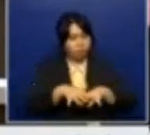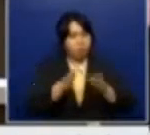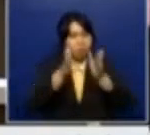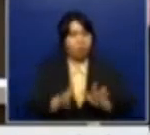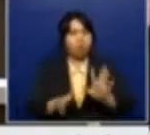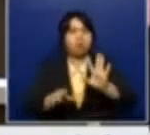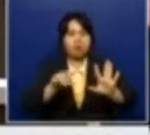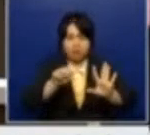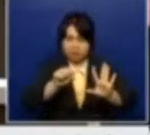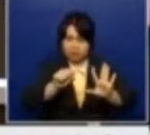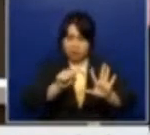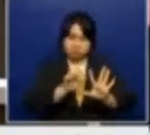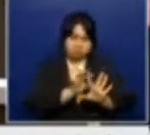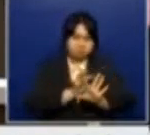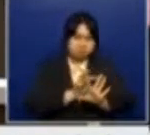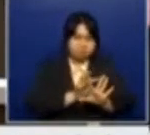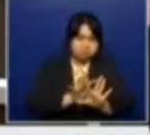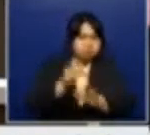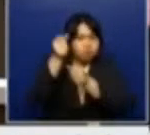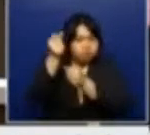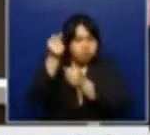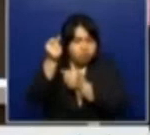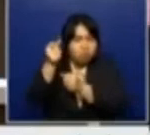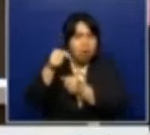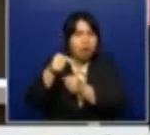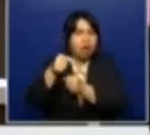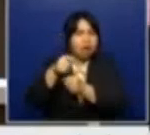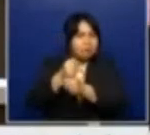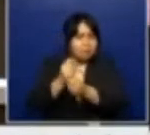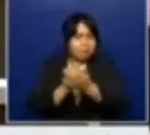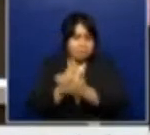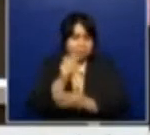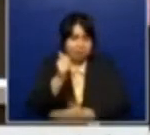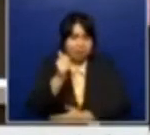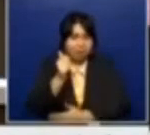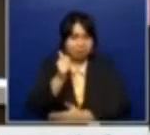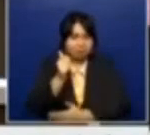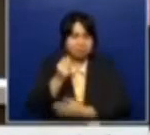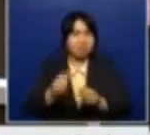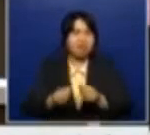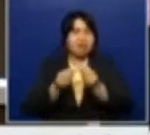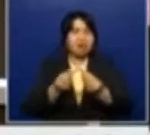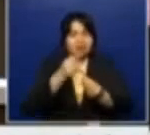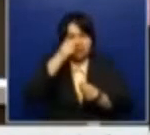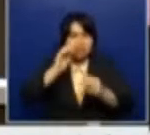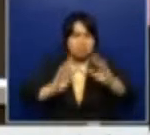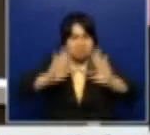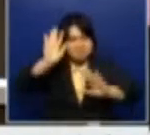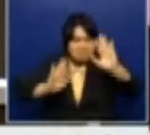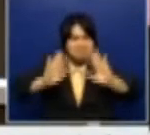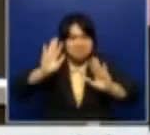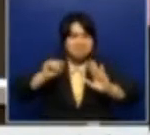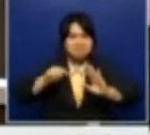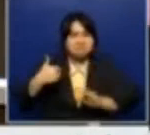คนได้ออกมาเรียกร้องชุมนุมจนประสบความสำเร็จนำประชาธิปไตยที่อยู่ในเงื้อมือ